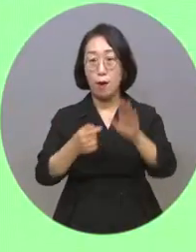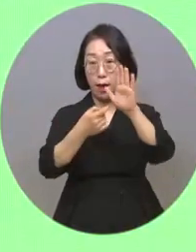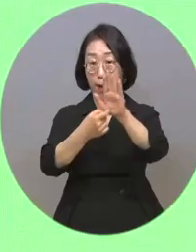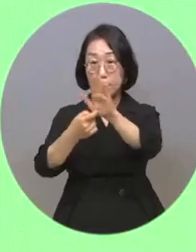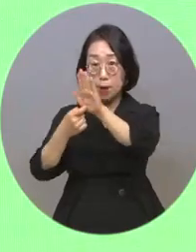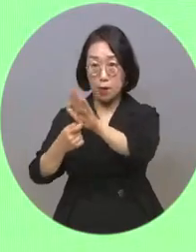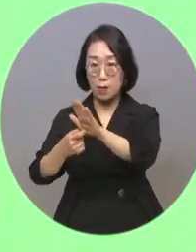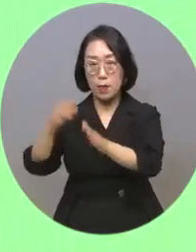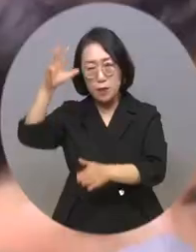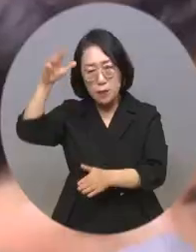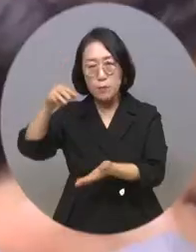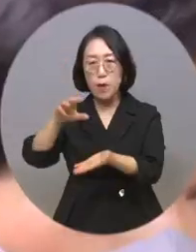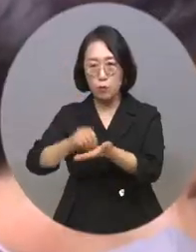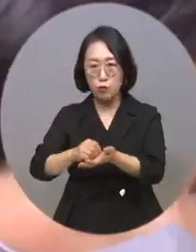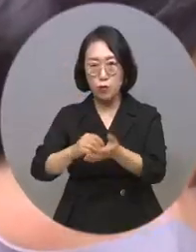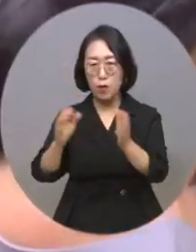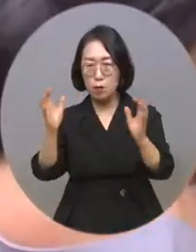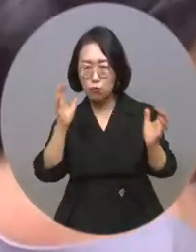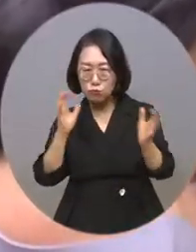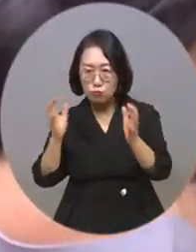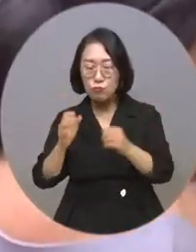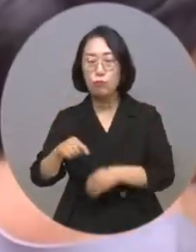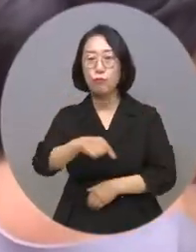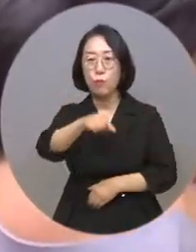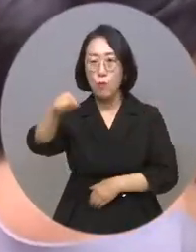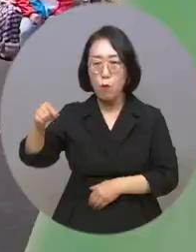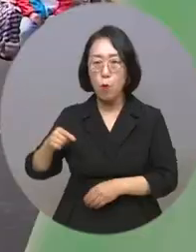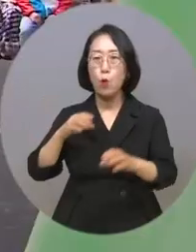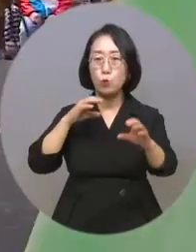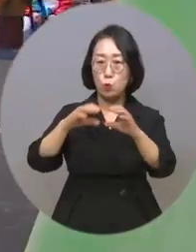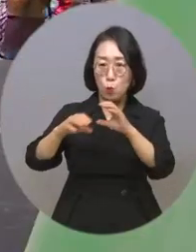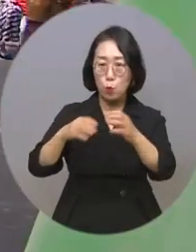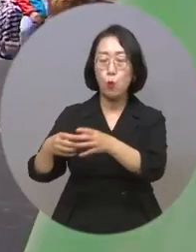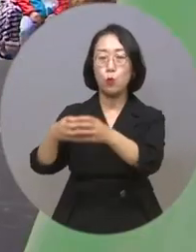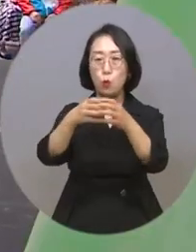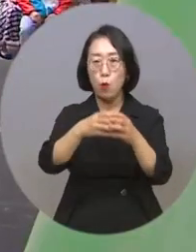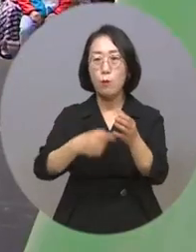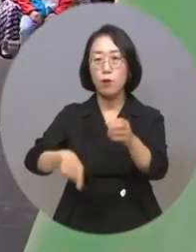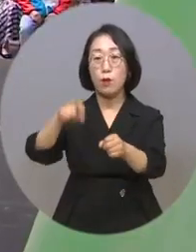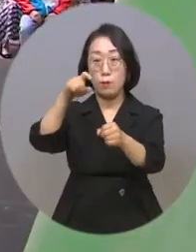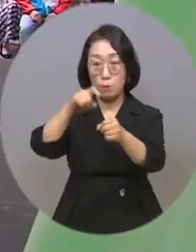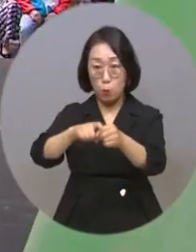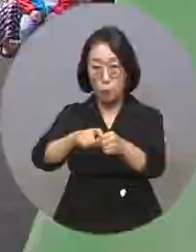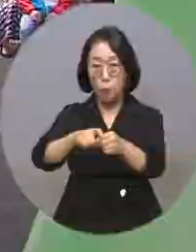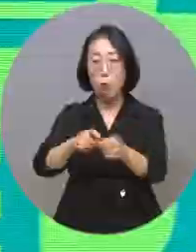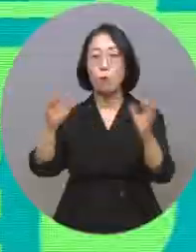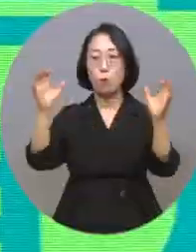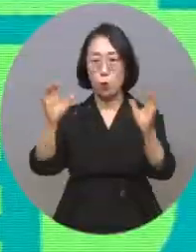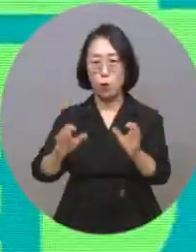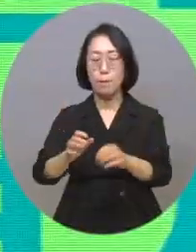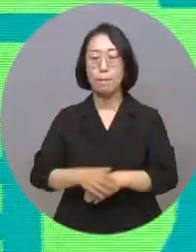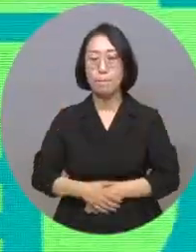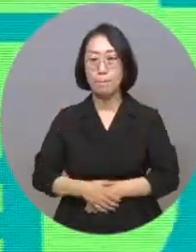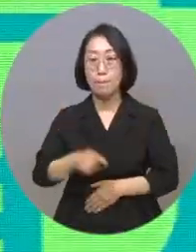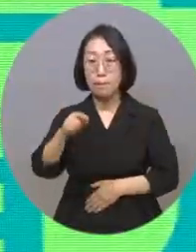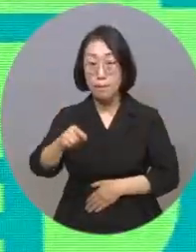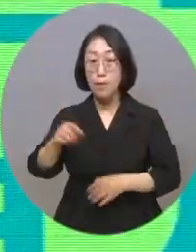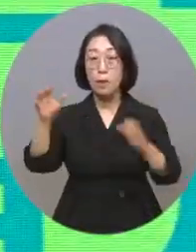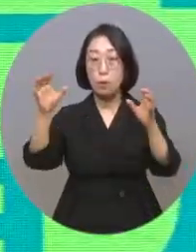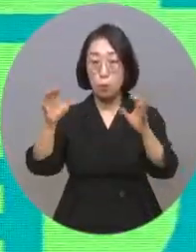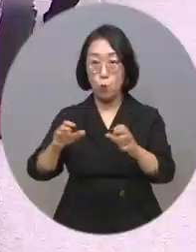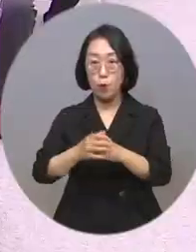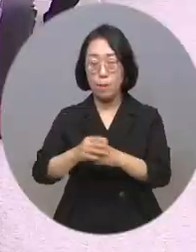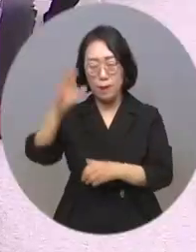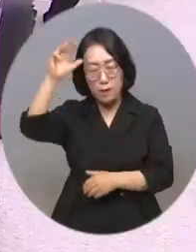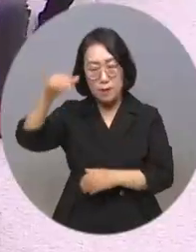대한 문제를 공론화하고 국민통합과 소통의 장을 만들기 위한 사회공헌 프로젝트입니다. 이를 통해 치매